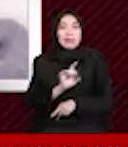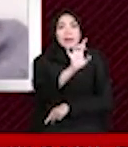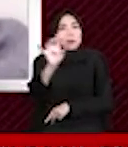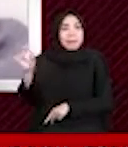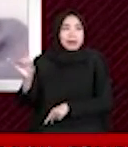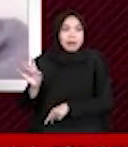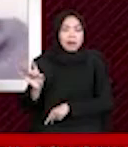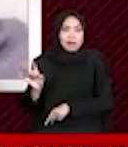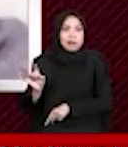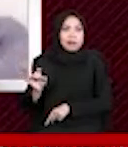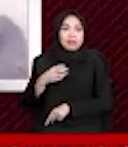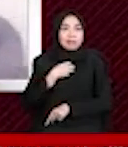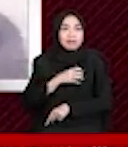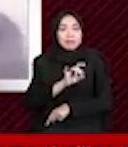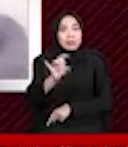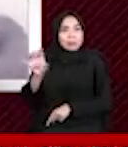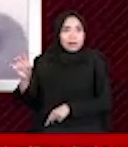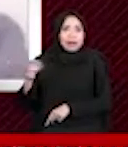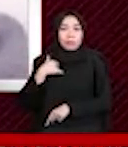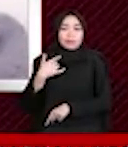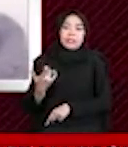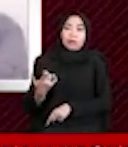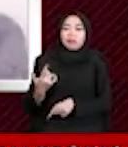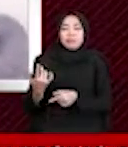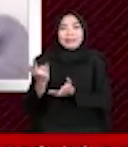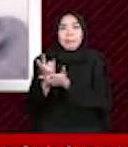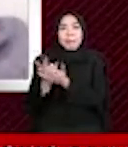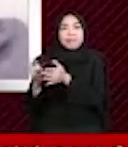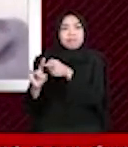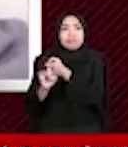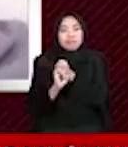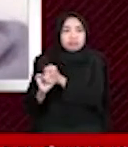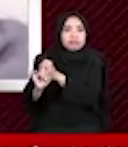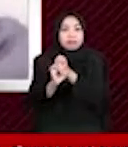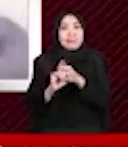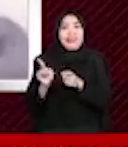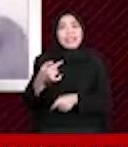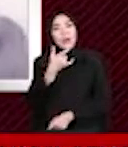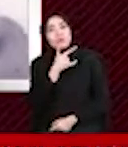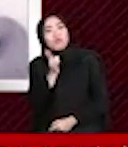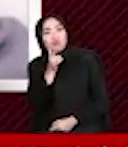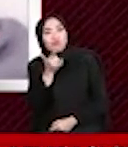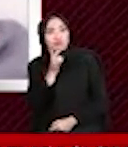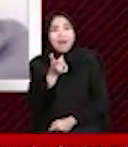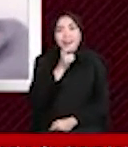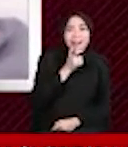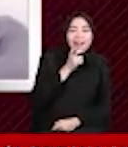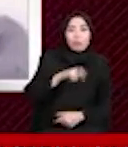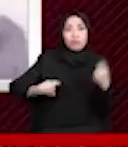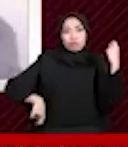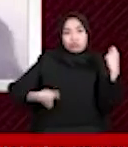menjadi potensi-potensi untuk kita tetap terus bersama gitu. Ya, ada yang bisa ngelawak, ada yang bisa